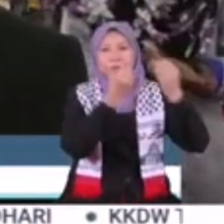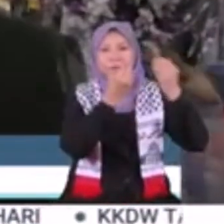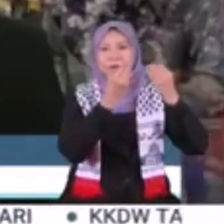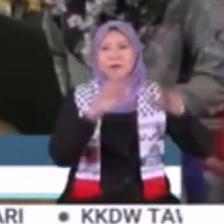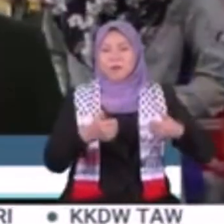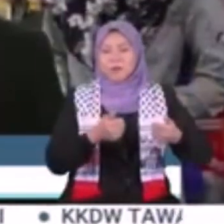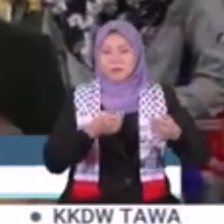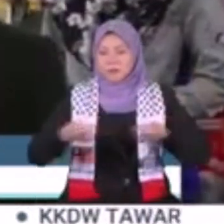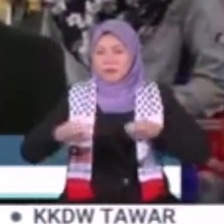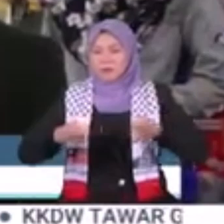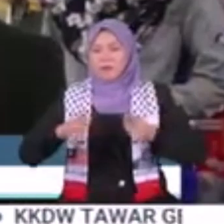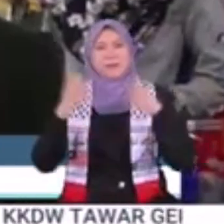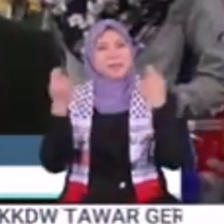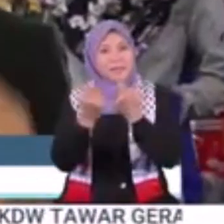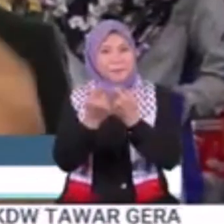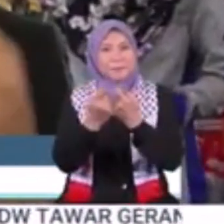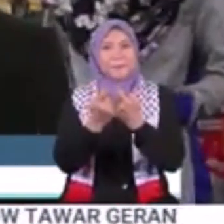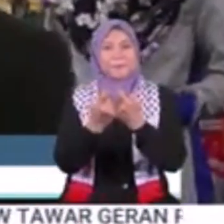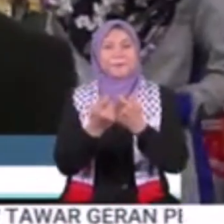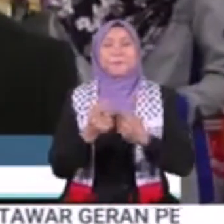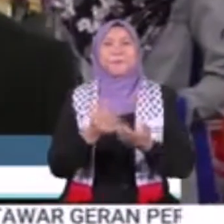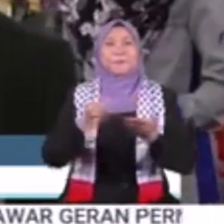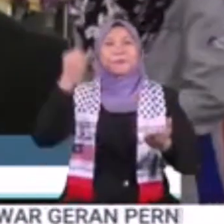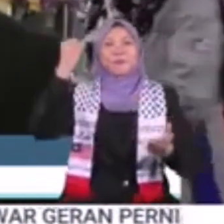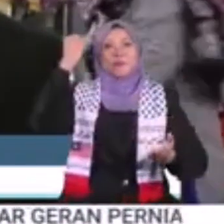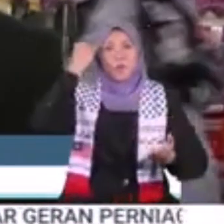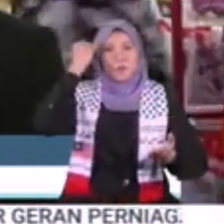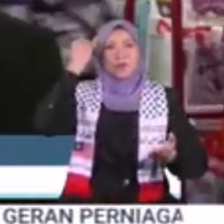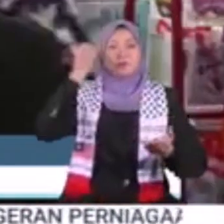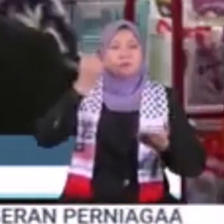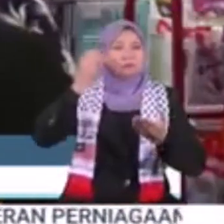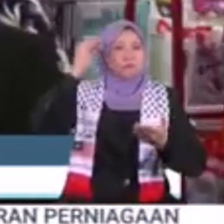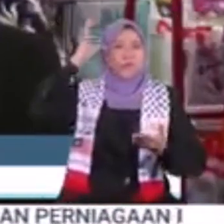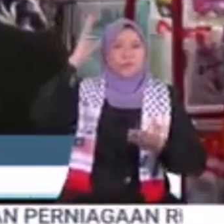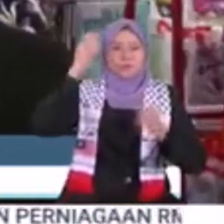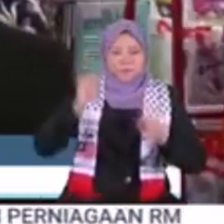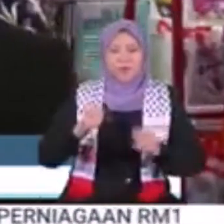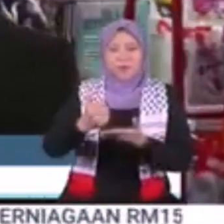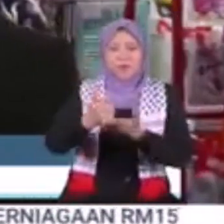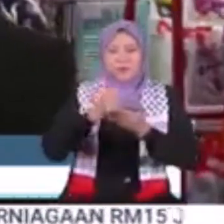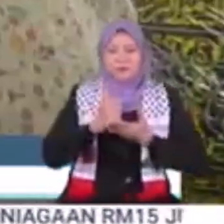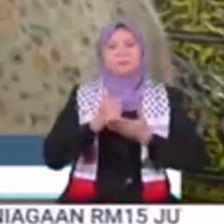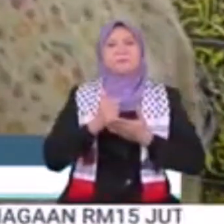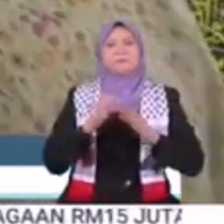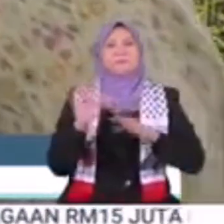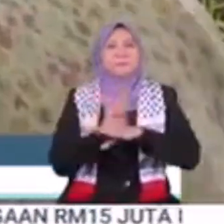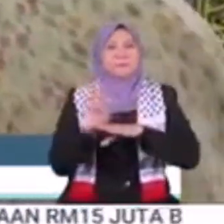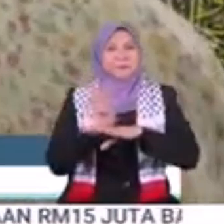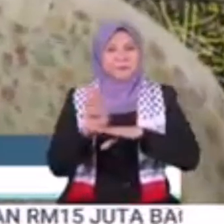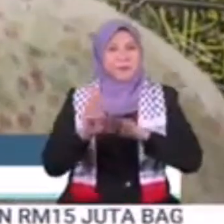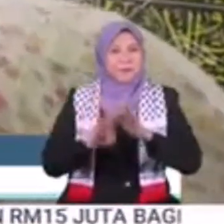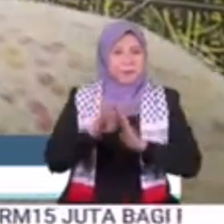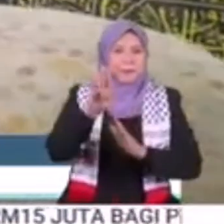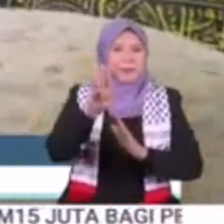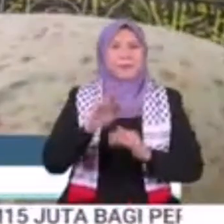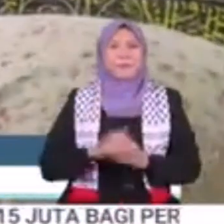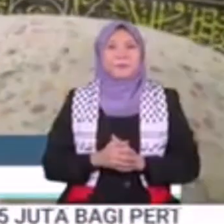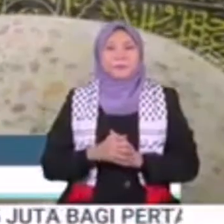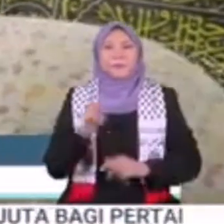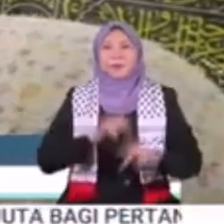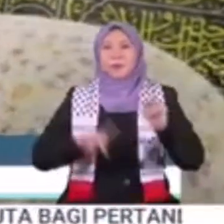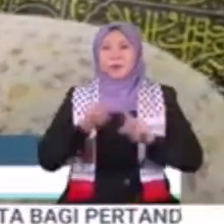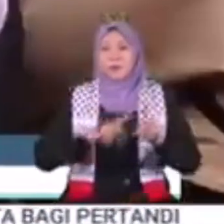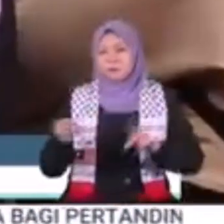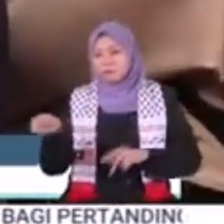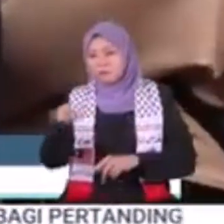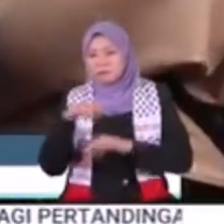handle pasukan. Bila mana kita join coaching, ilmu-ilmu seperti itulah yang akan membantu kita punya perniagaan kita. Pengunjung yang hadir